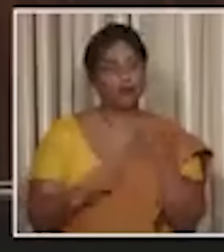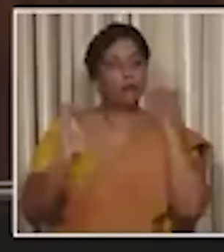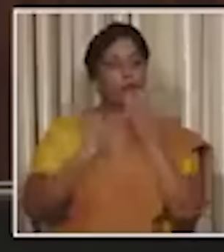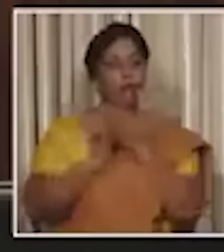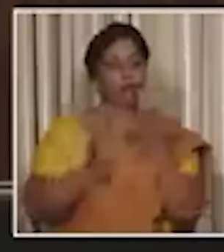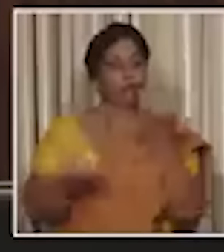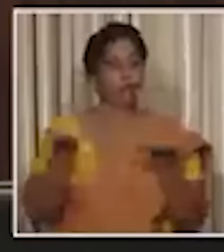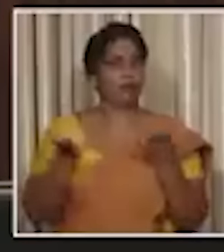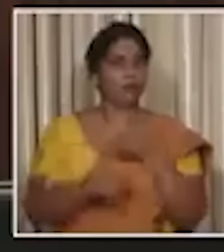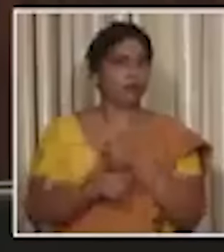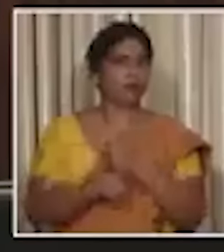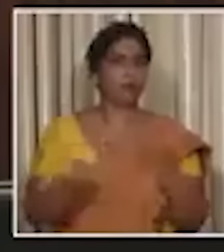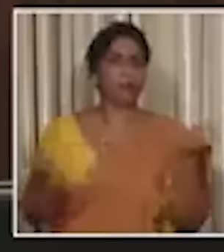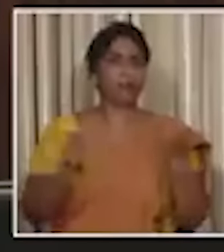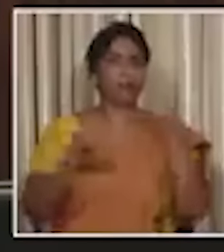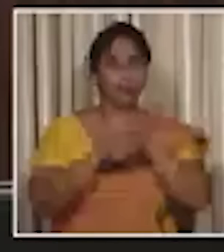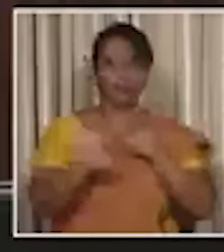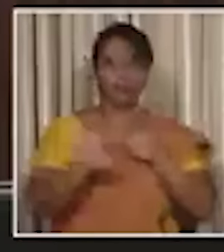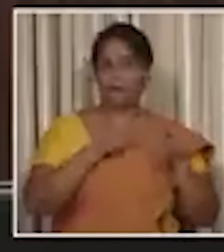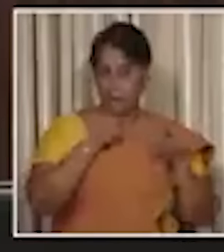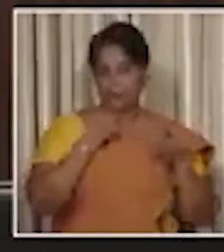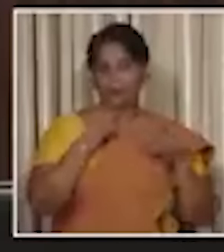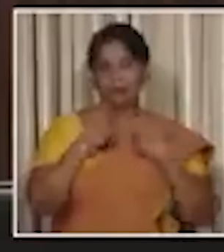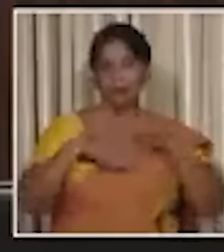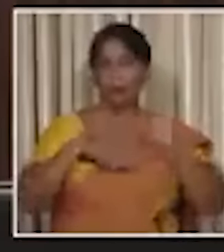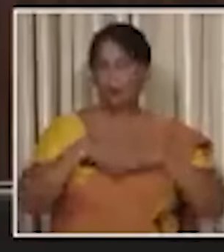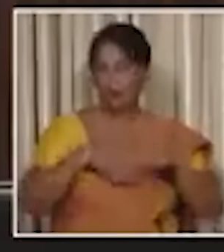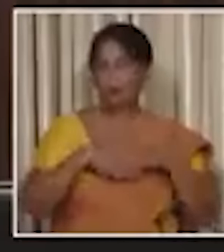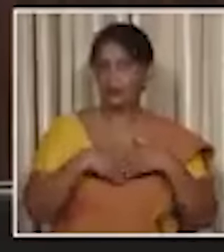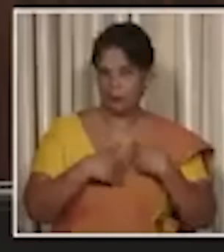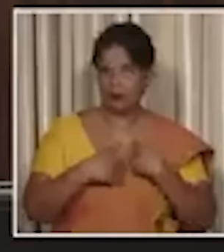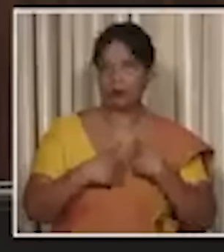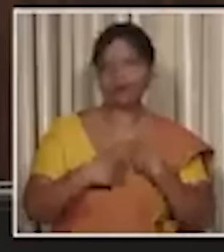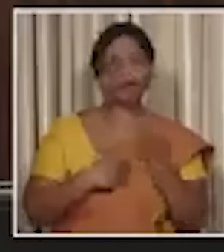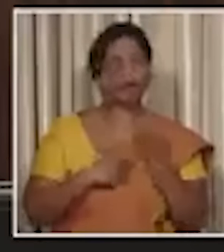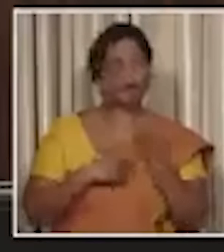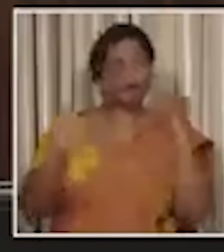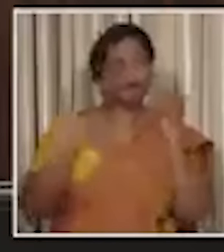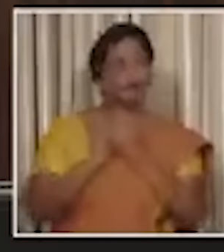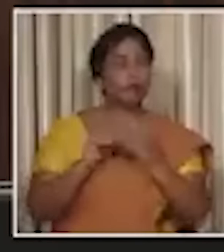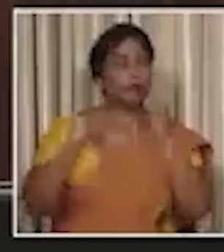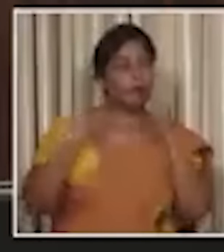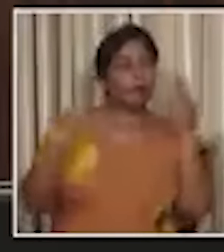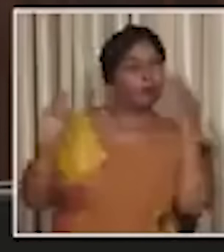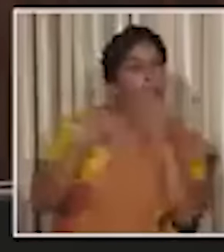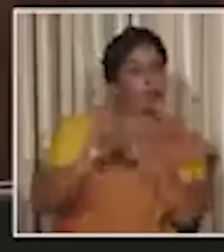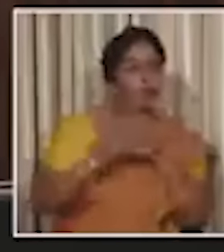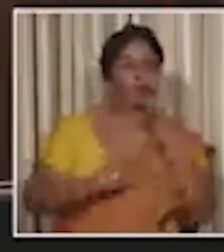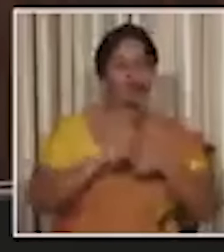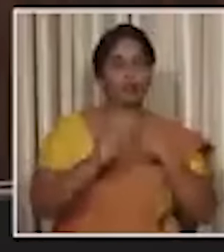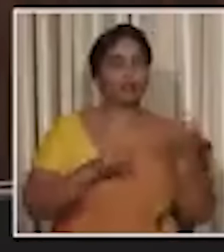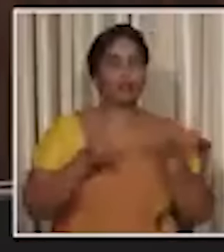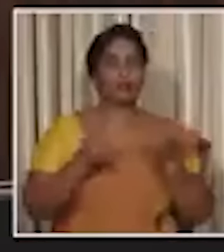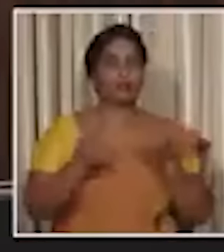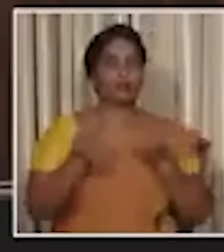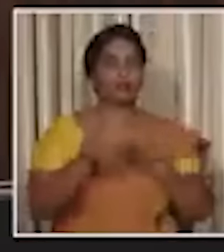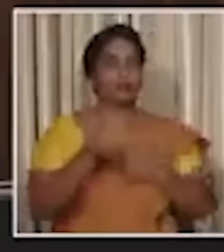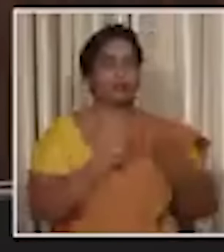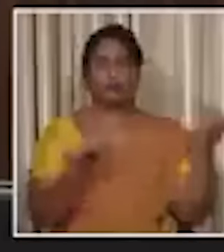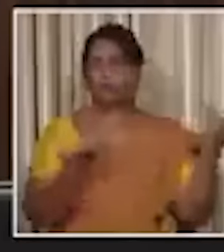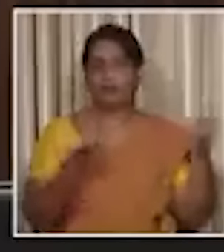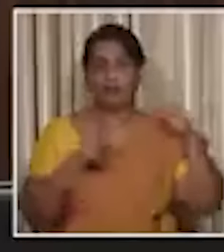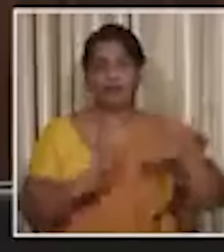முன்மொழியப்பட்டிருக்கின்றன. தற்போது எனக்கு தெரியும் நீர்ப்பாசனத்துறை வளர்ச்சிக்கு பல முதலீடுகளை நாங்கள் செய்திருக்கின்றோம். விவசாயத்துறை